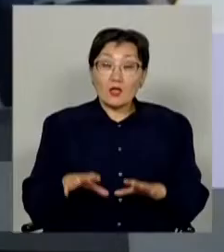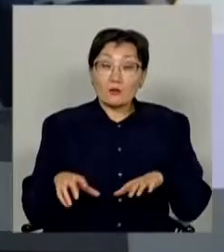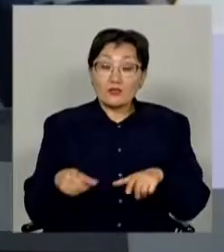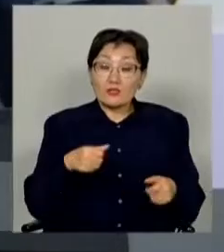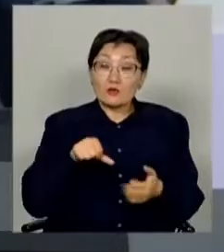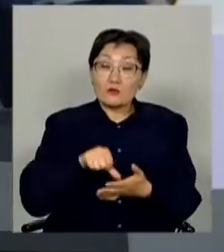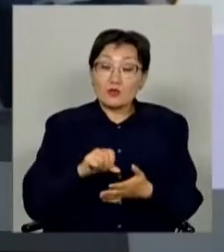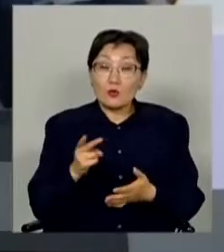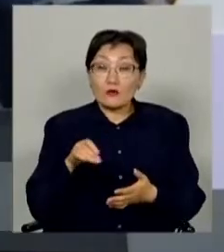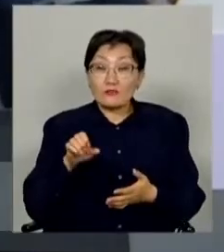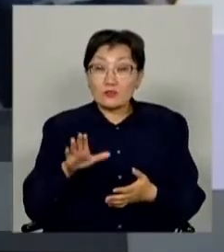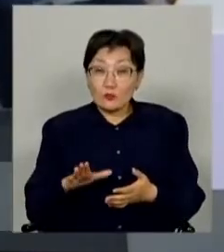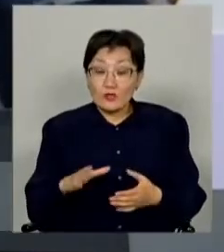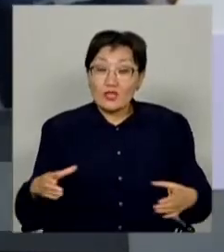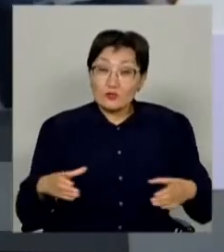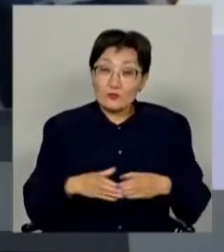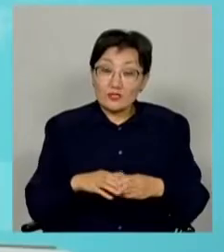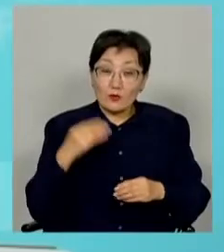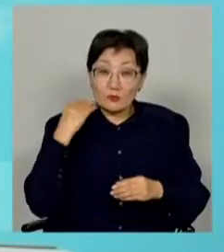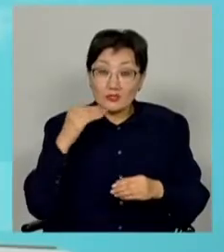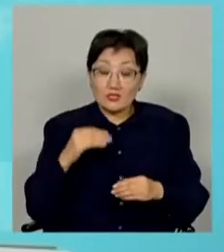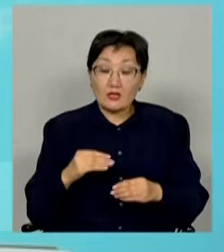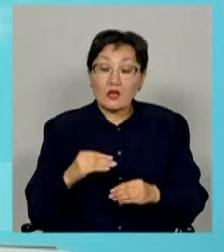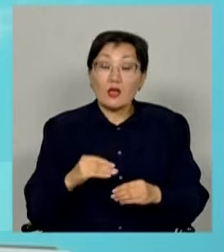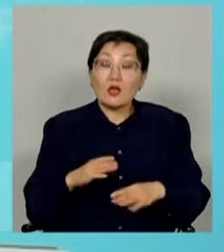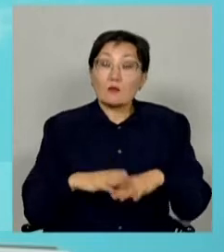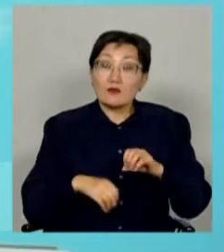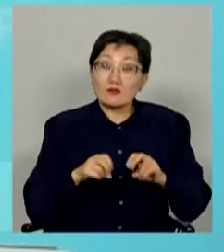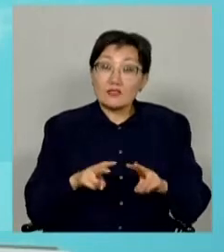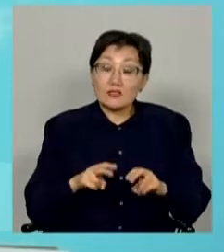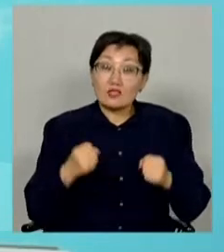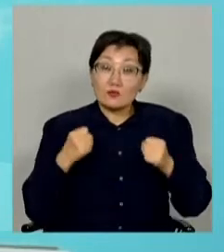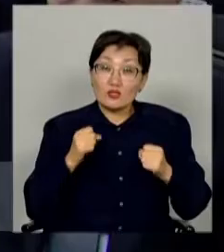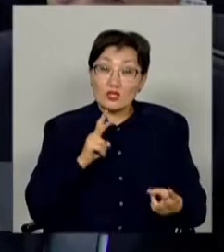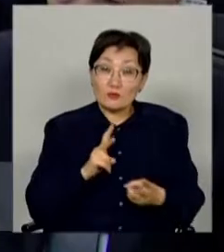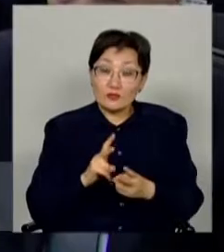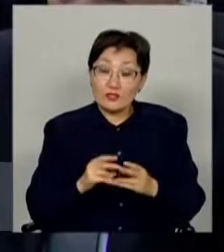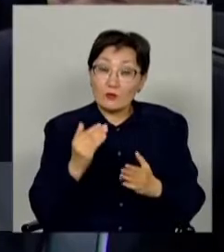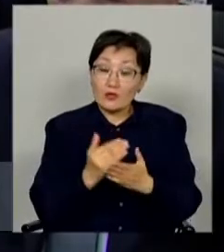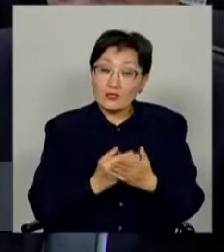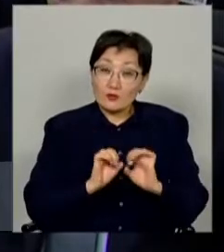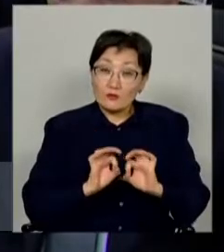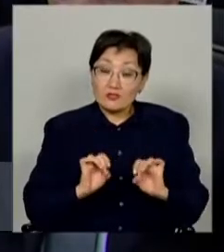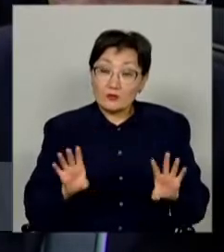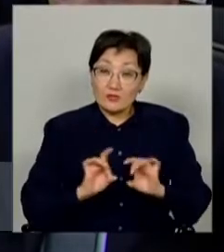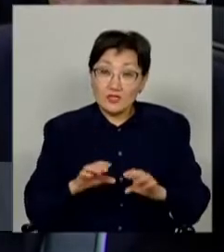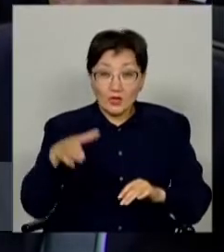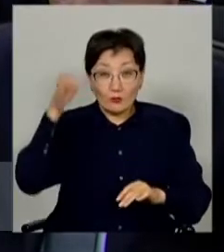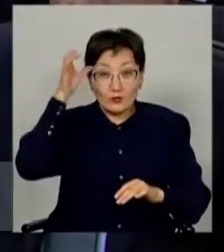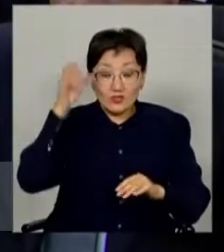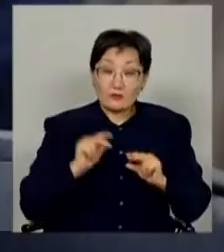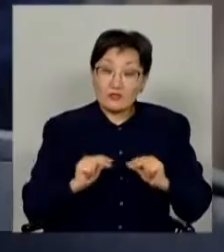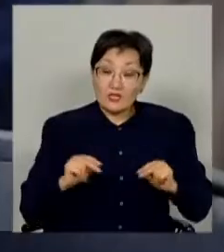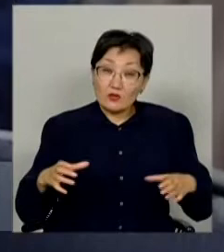Президенттікке кандидат Қасым Жомарт Тоқаевтың штабы Ақтөбеде кәсіби спортшылармен кездесті. Сайлауалды бағдарламаны түсіндірген олар кейіннен ғалым және